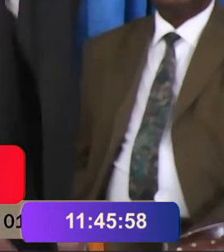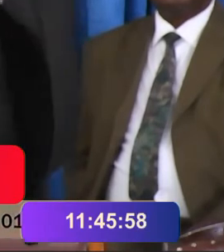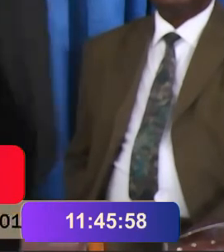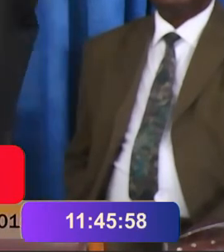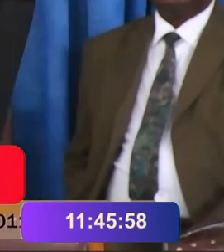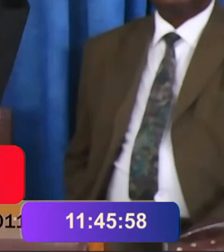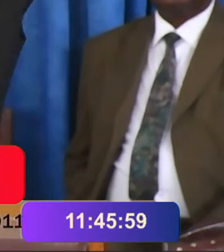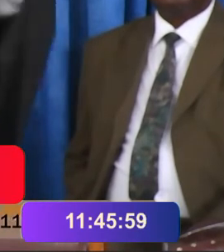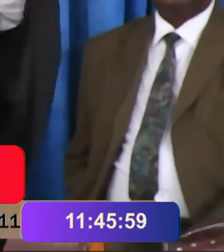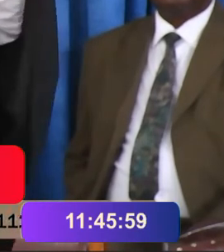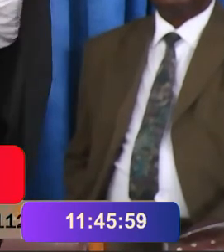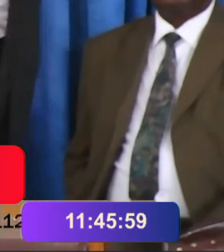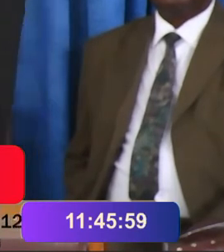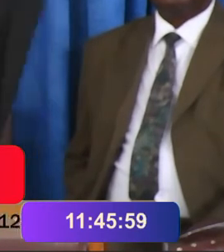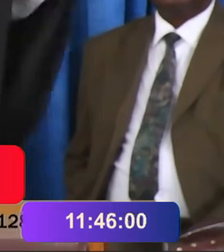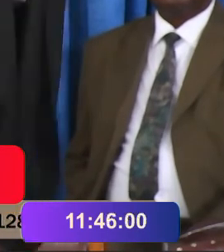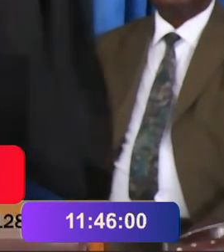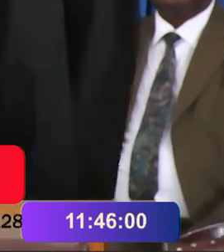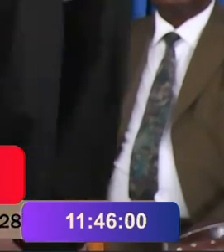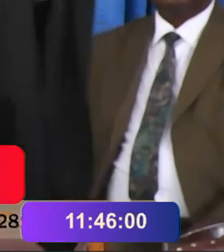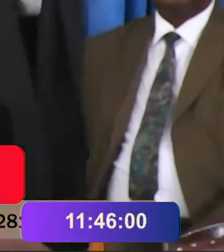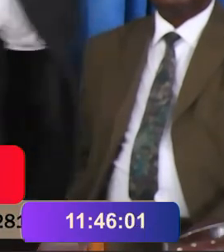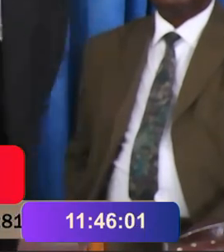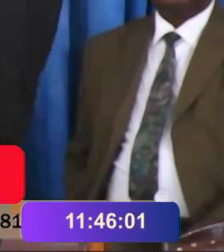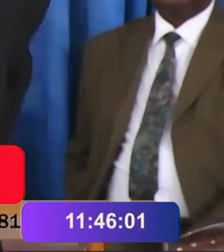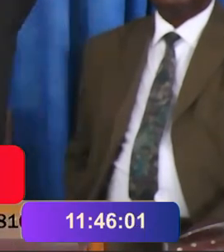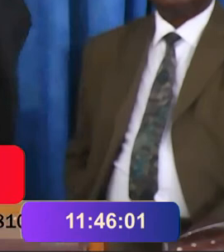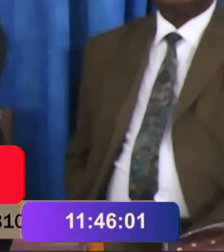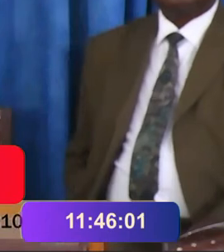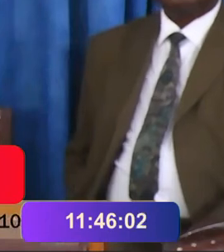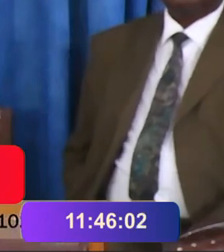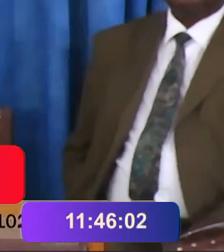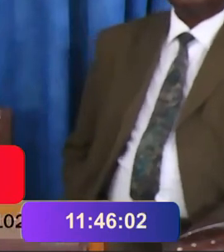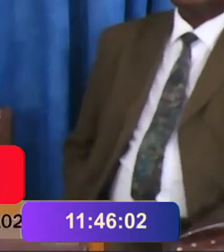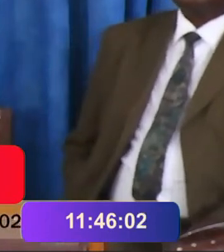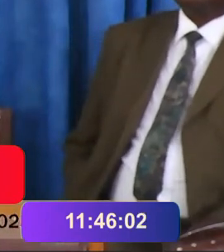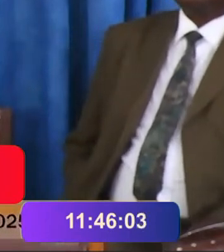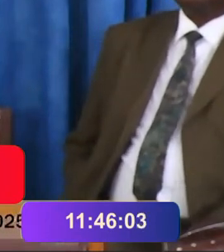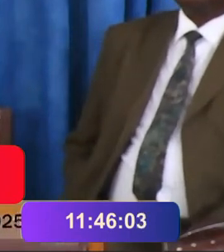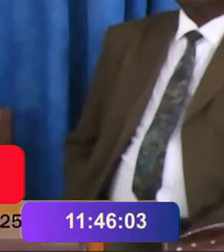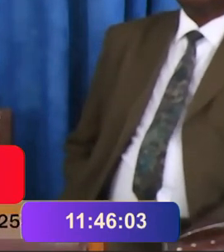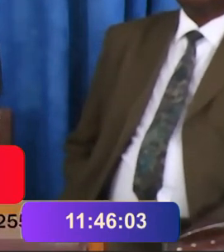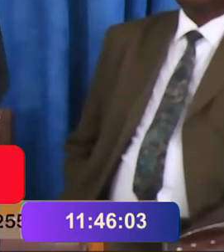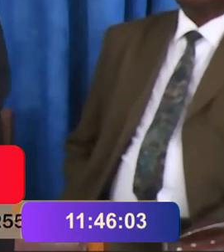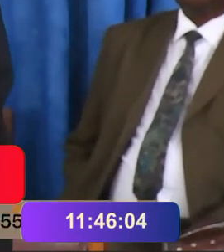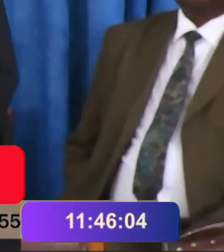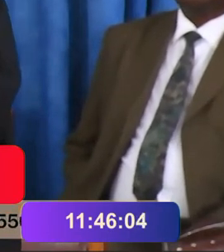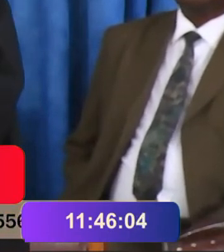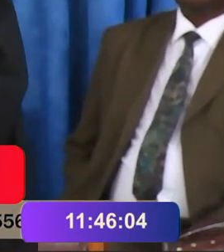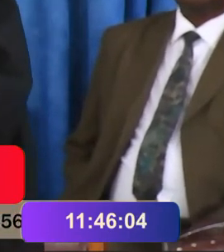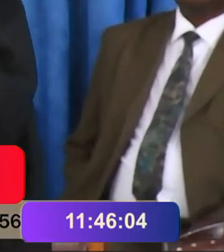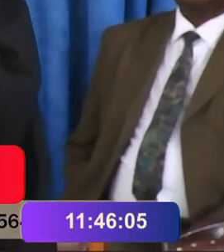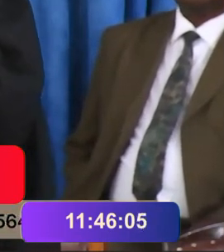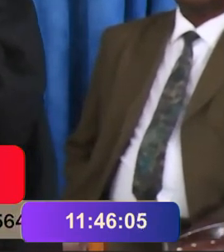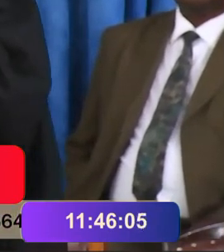palitakikana muujiza ili maisha ya mtu yabadilike, alifanya pia